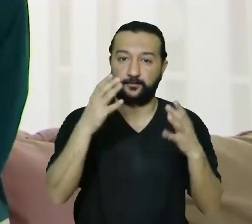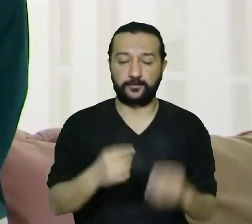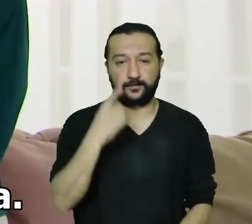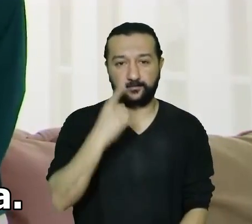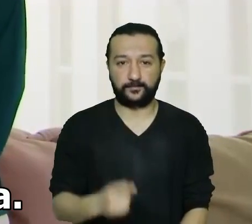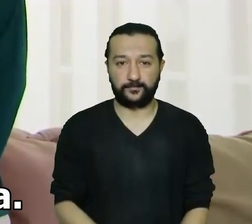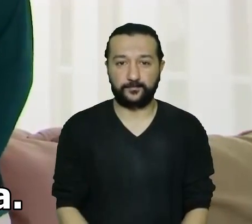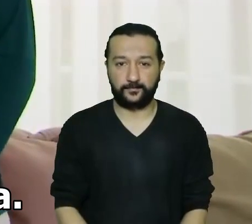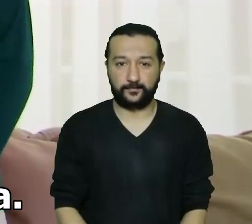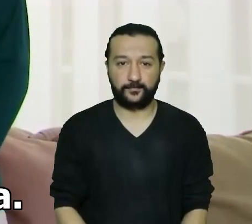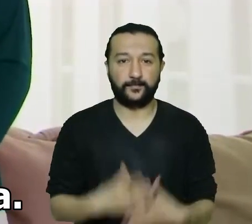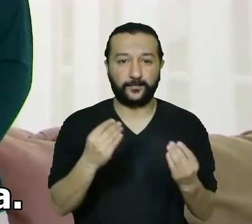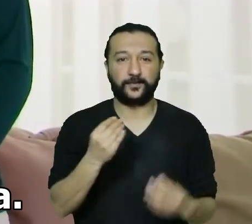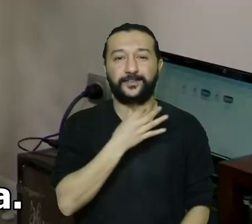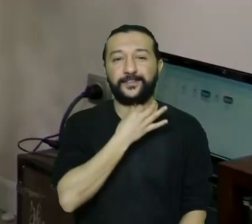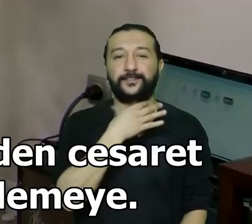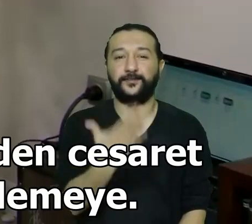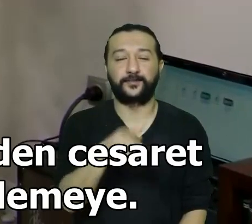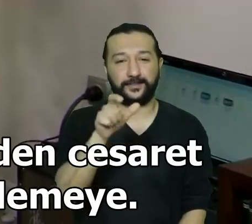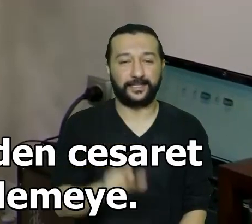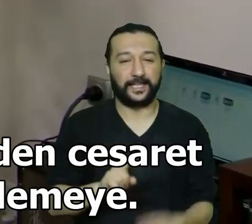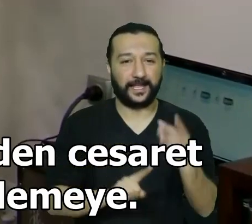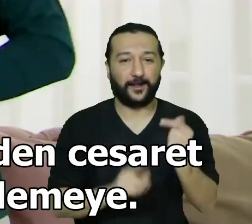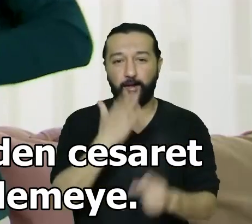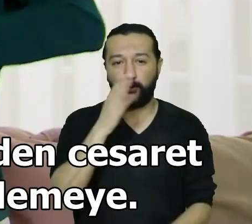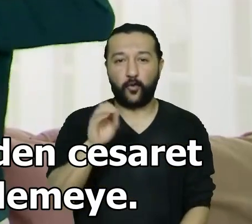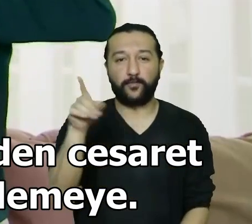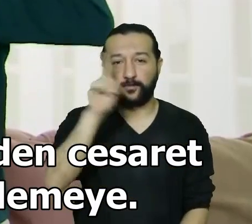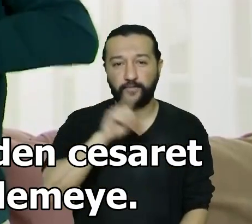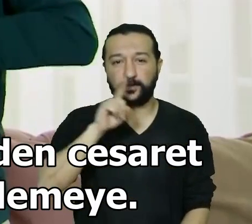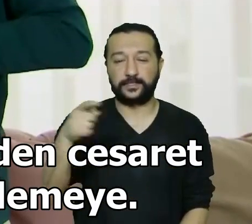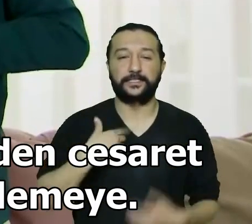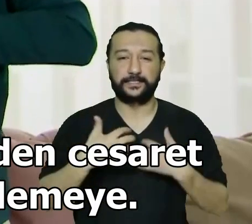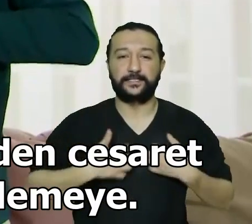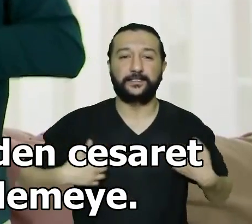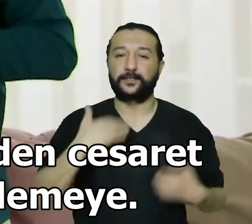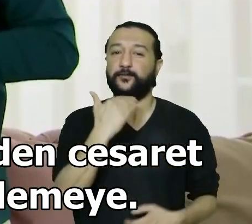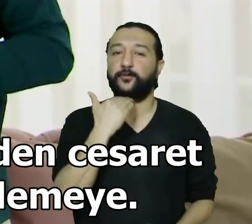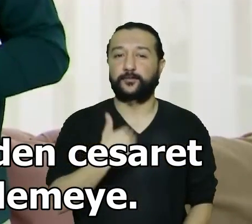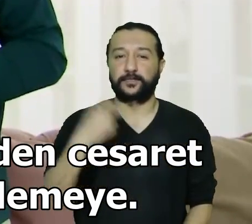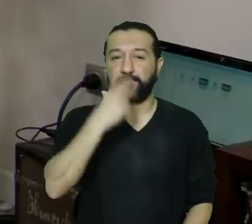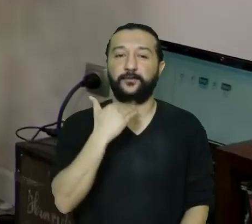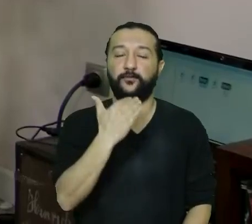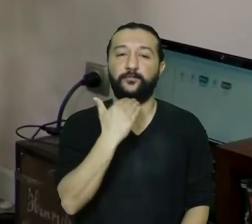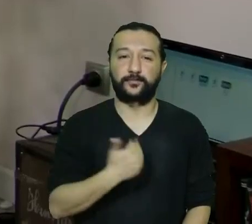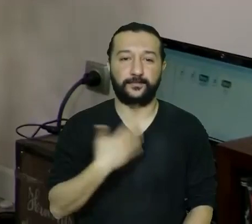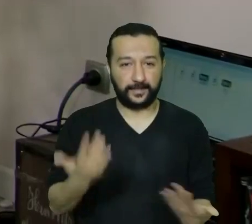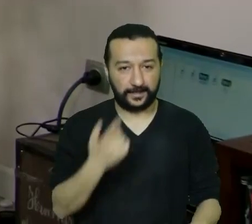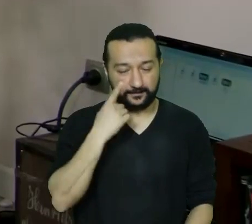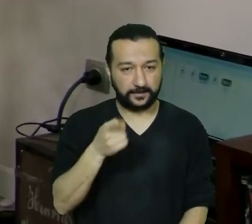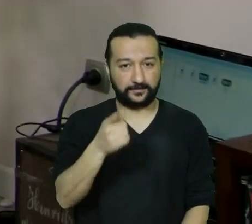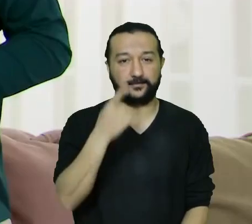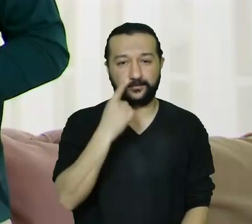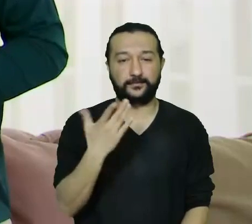hayatım. Ya çok teşekkür ederim ya. Hep ilkokuldaki öğretmenim yüzünden hiç cesaret edememiştim bir daha şarkı söylemeye. Ya,